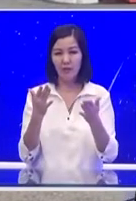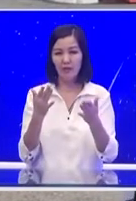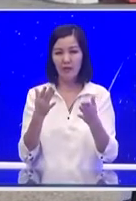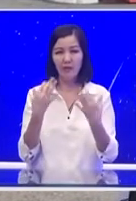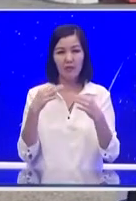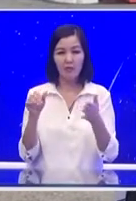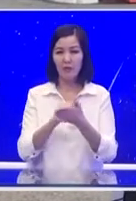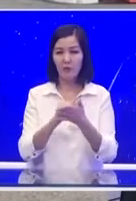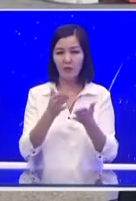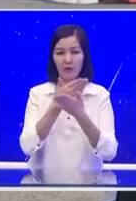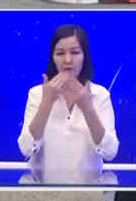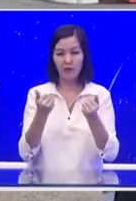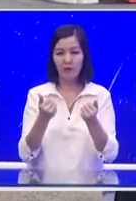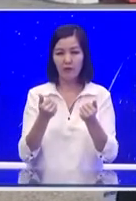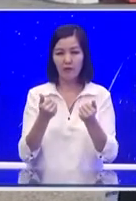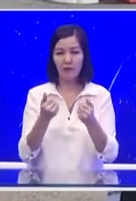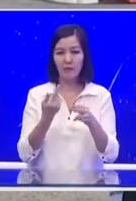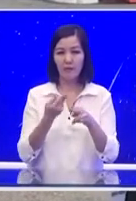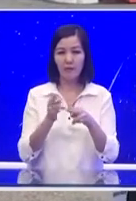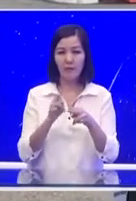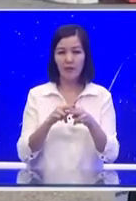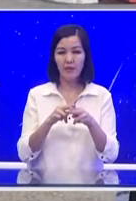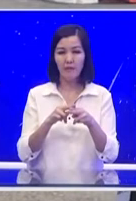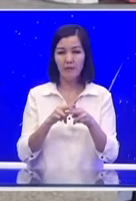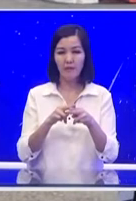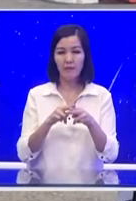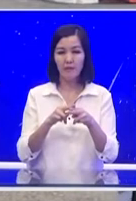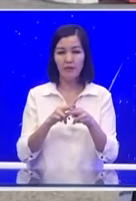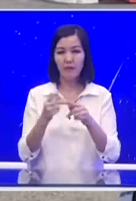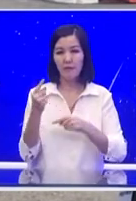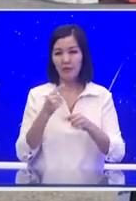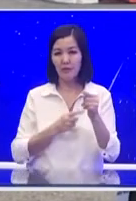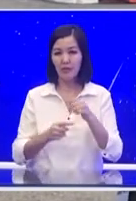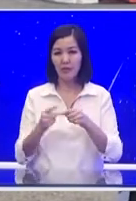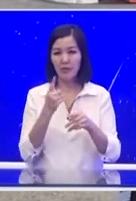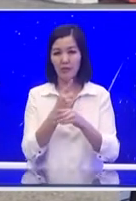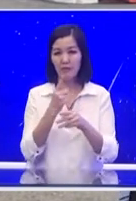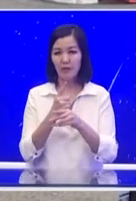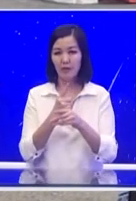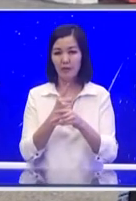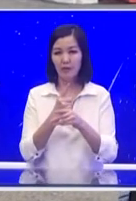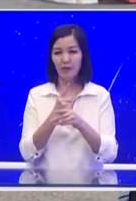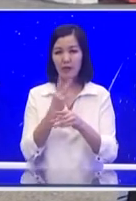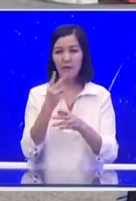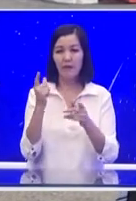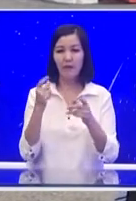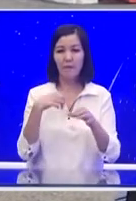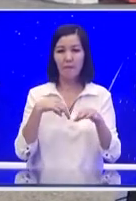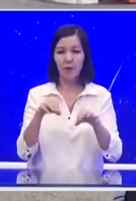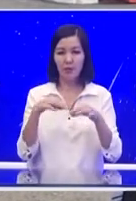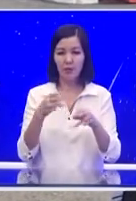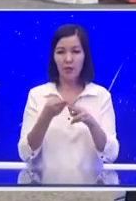имела товарной накладной, и, значит, без сопроводительных документов были возвращены обратно. И 2 машины, которые, значит,